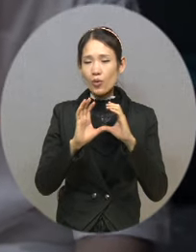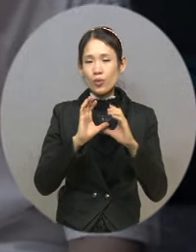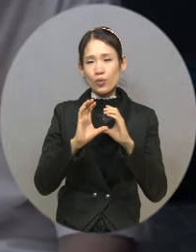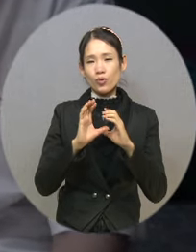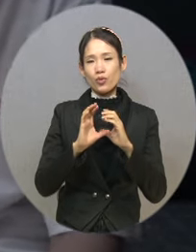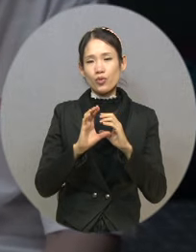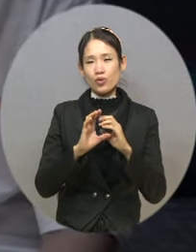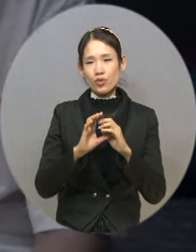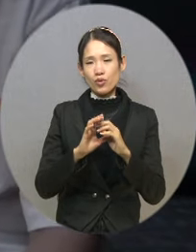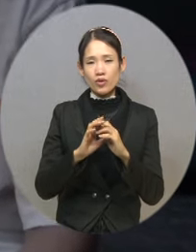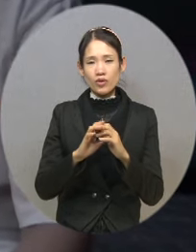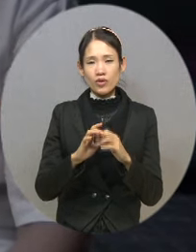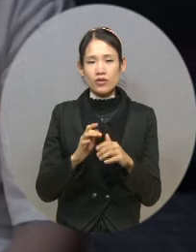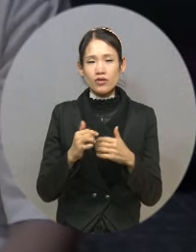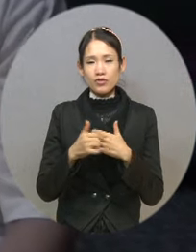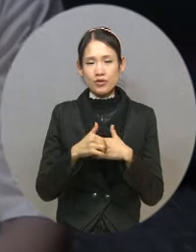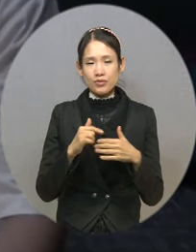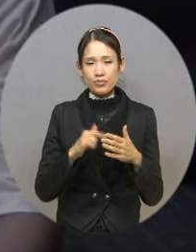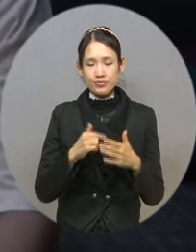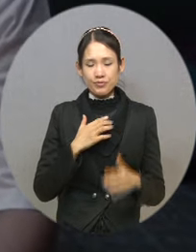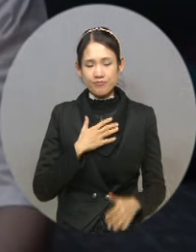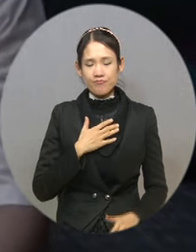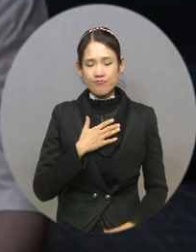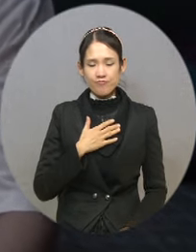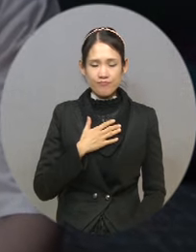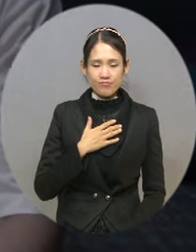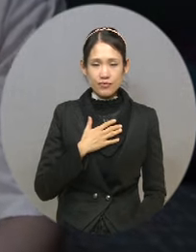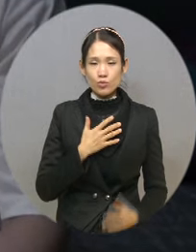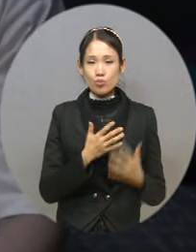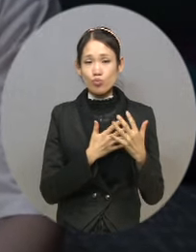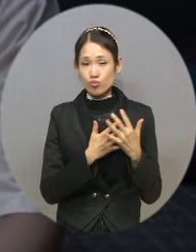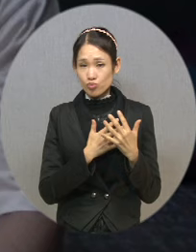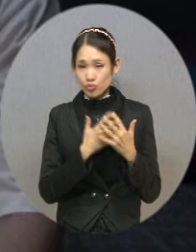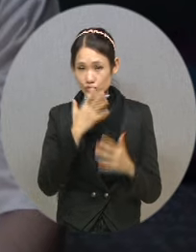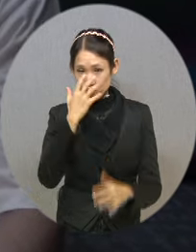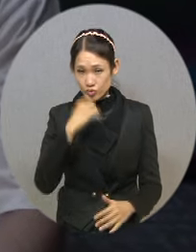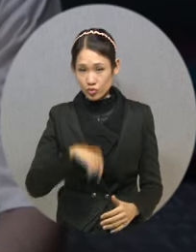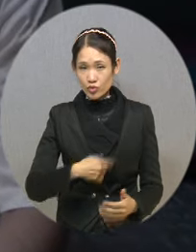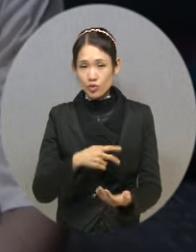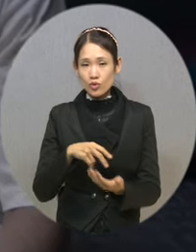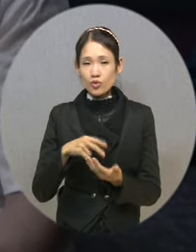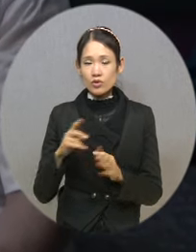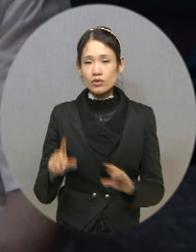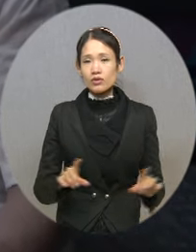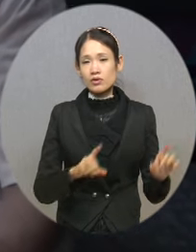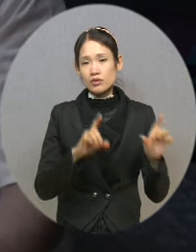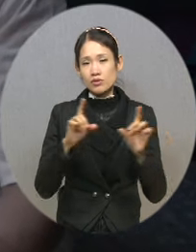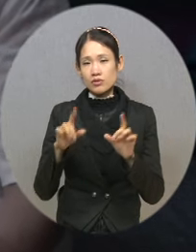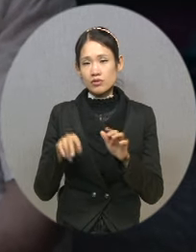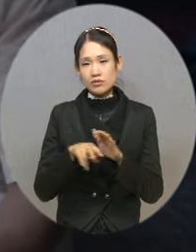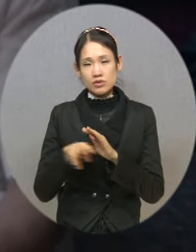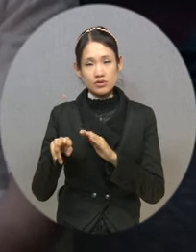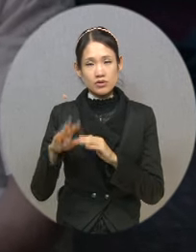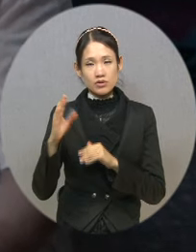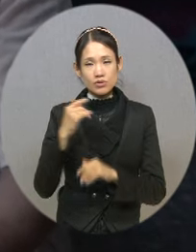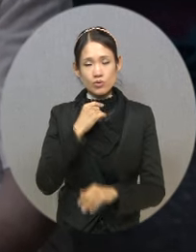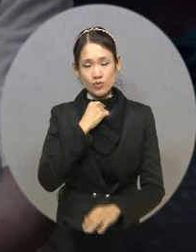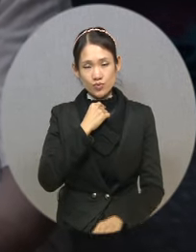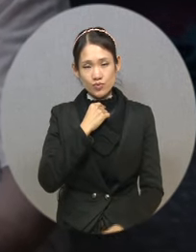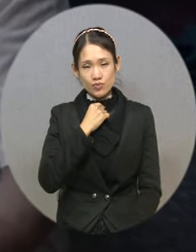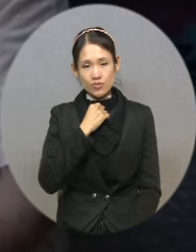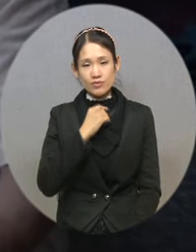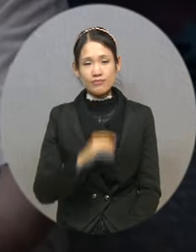부재로 인해서 심리적으로 정서적으로 불안하고 우울하고 고독하고 삶의 또 일탈이